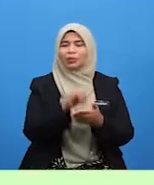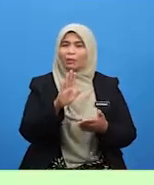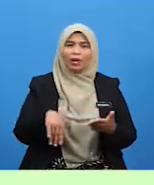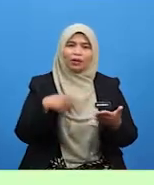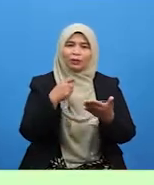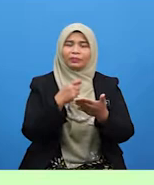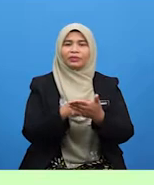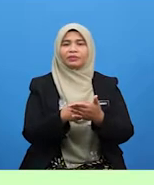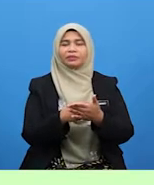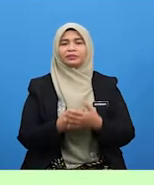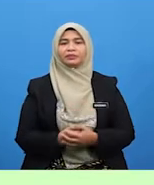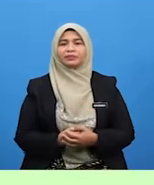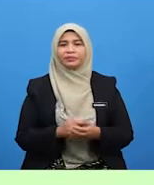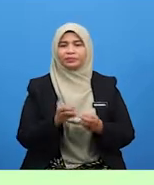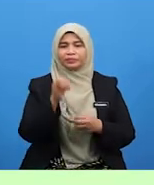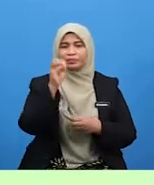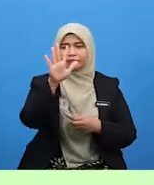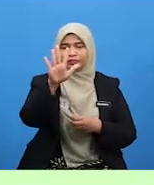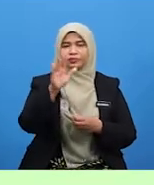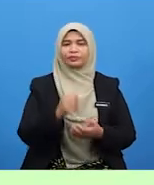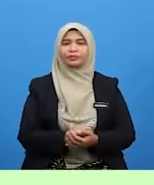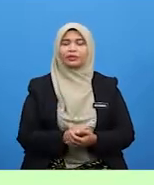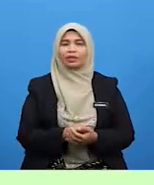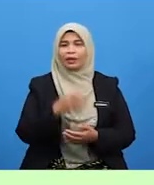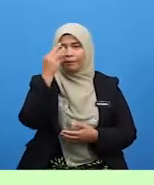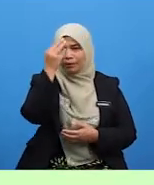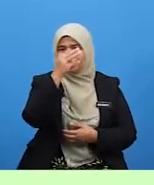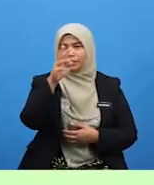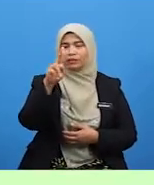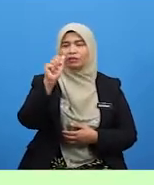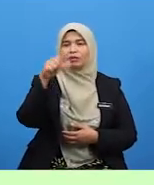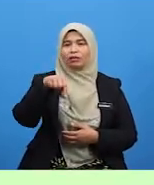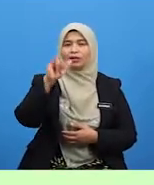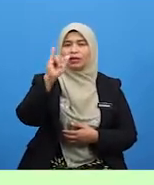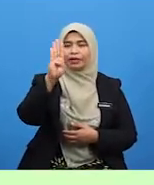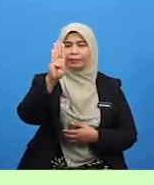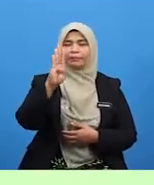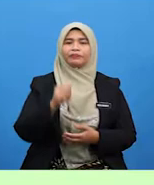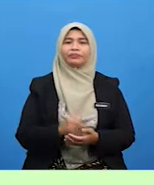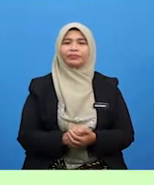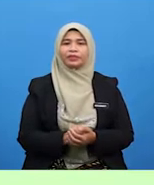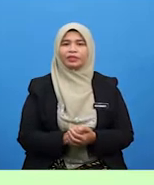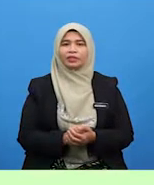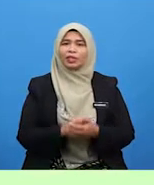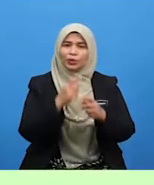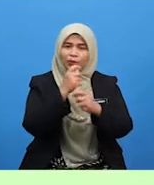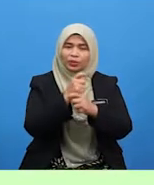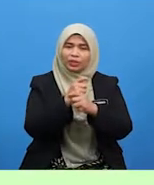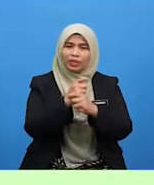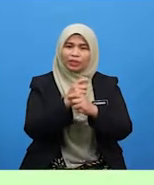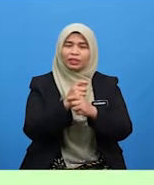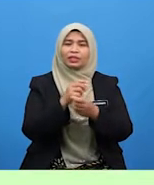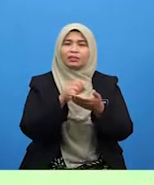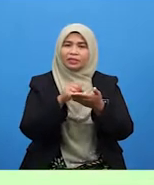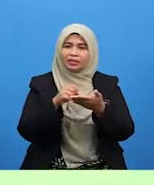Baik, murid-murid, kelima, Malaikat Raqib. Raqib adalah tugasannya